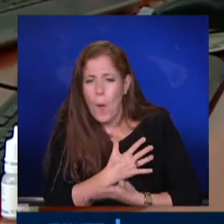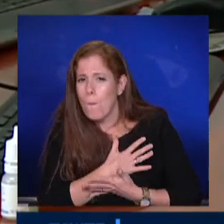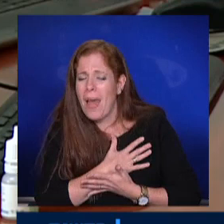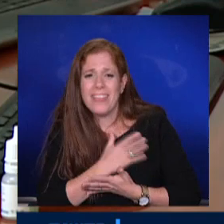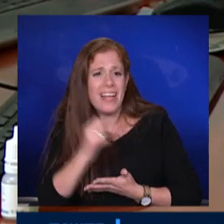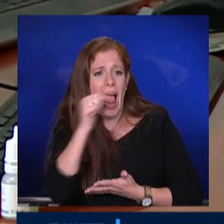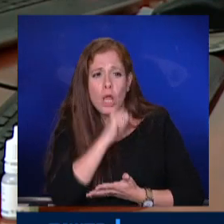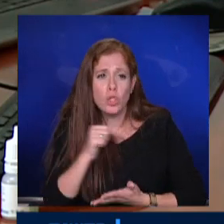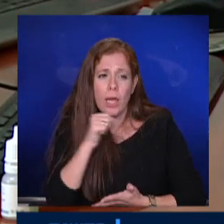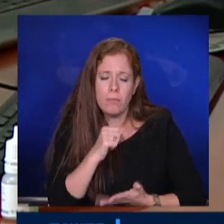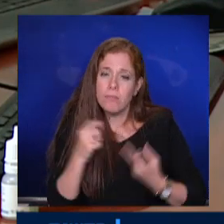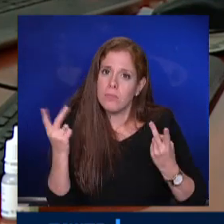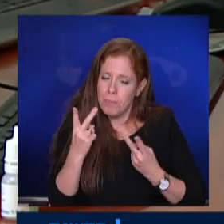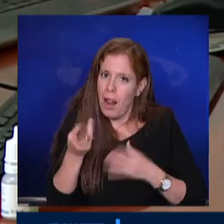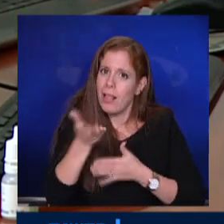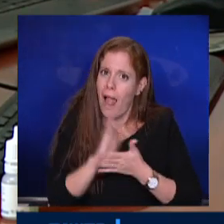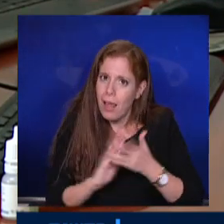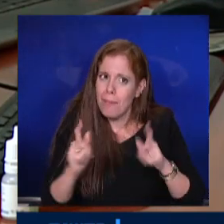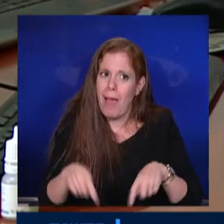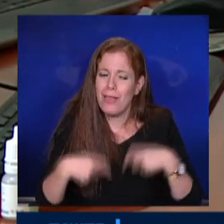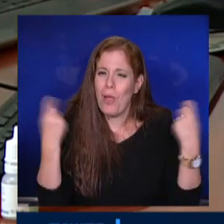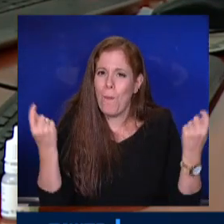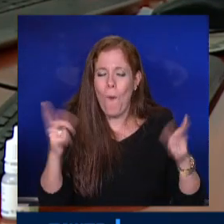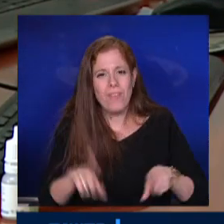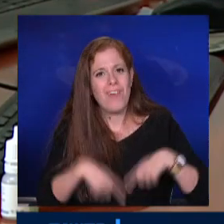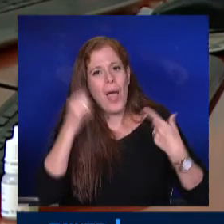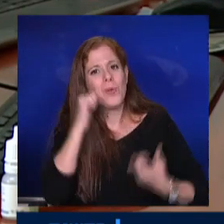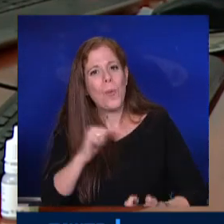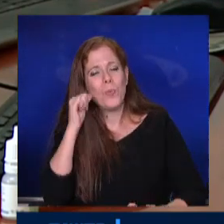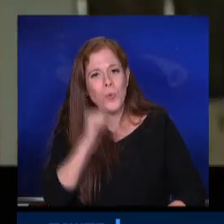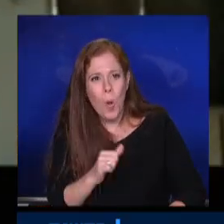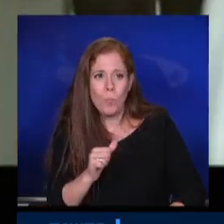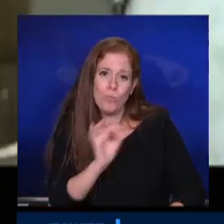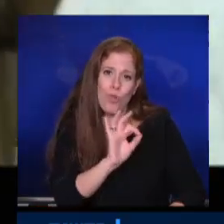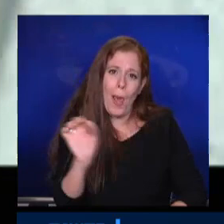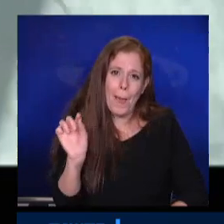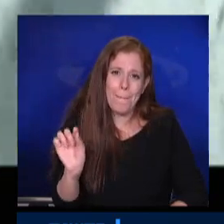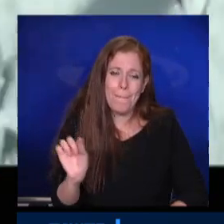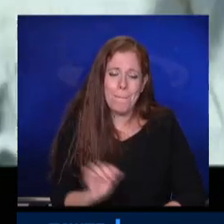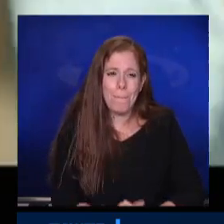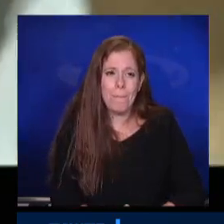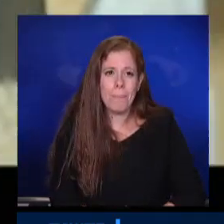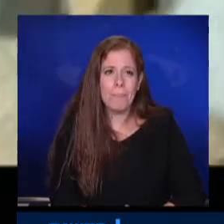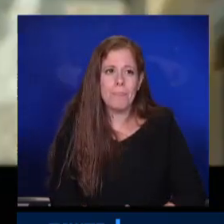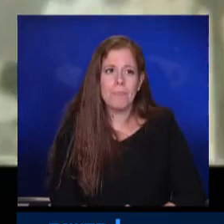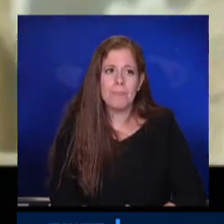הוא בהחלט חלק מהפולקלור בחיי היום יום שלהם.